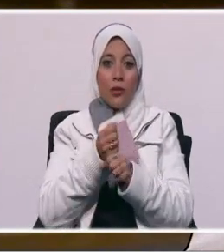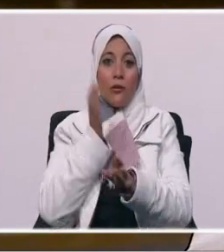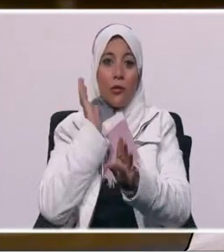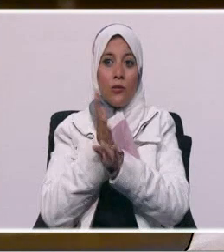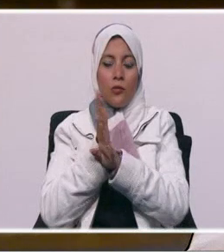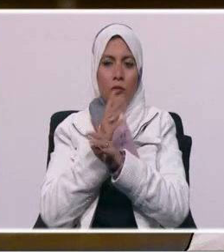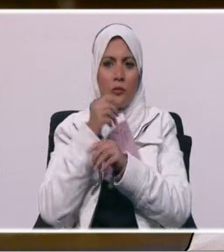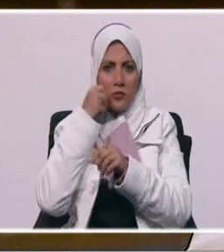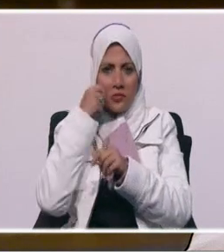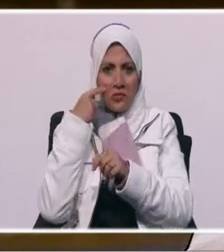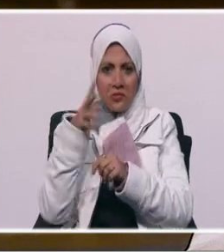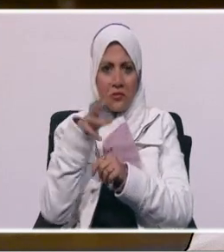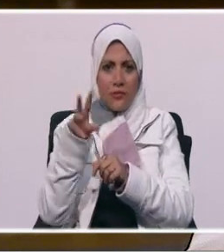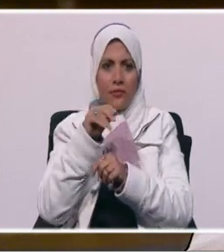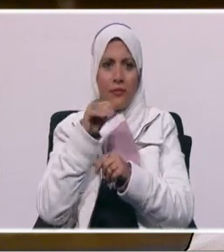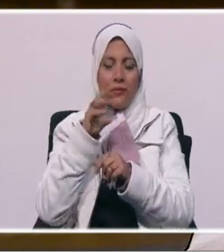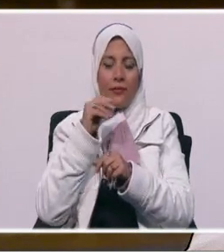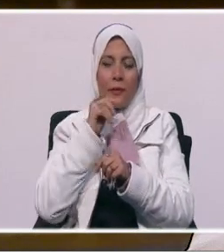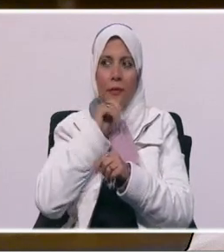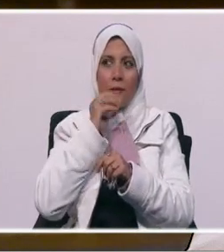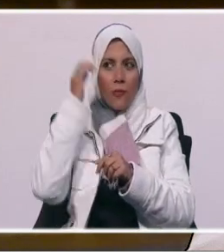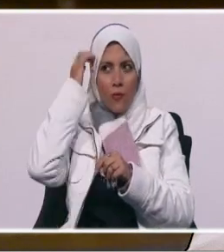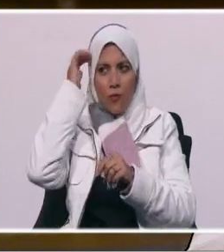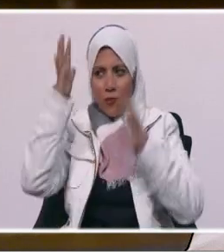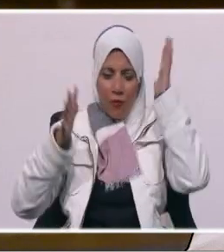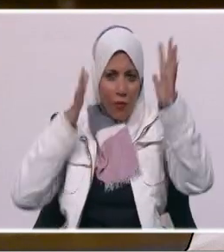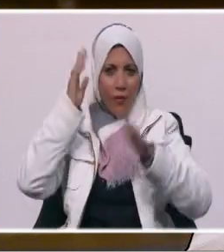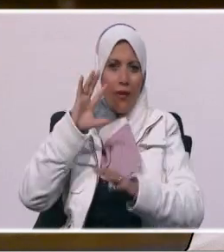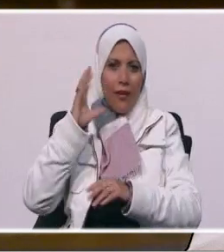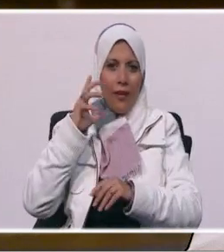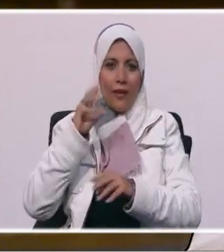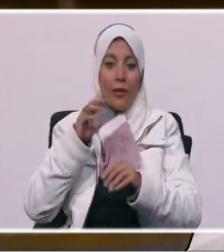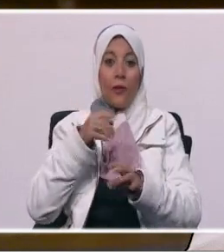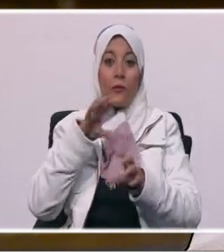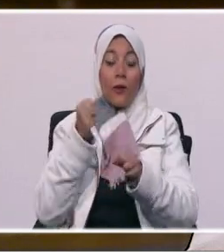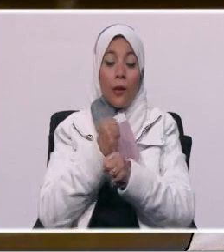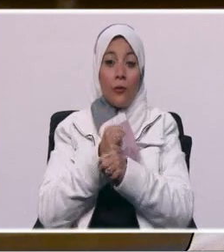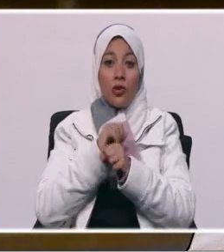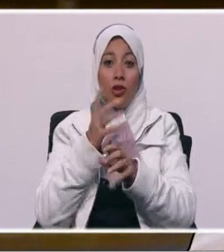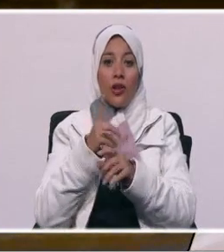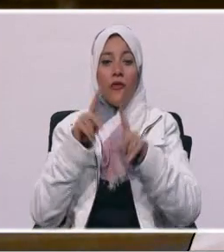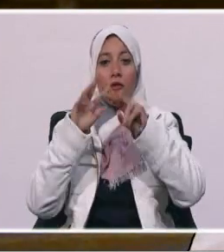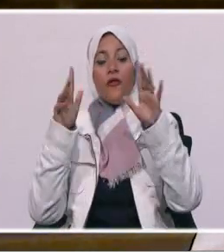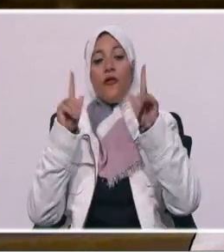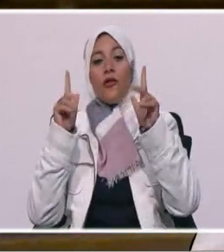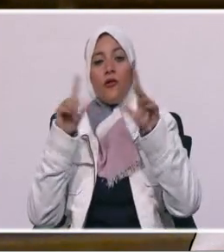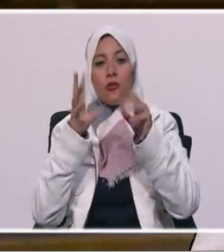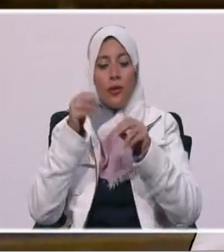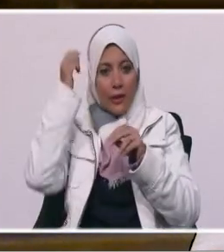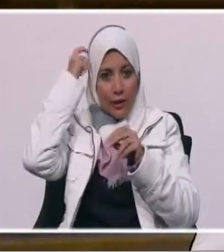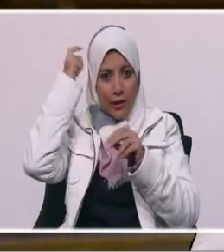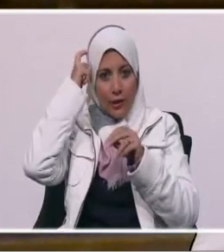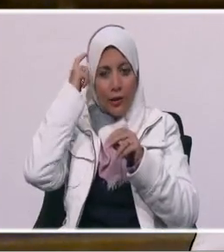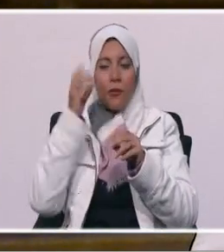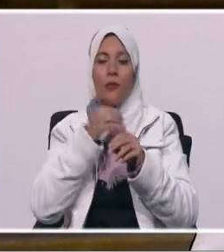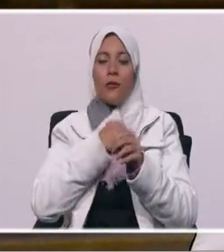بالنجاح، غزلت من جنونها عقلها وصنعت من الفن حلمها. عقلها بيحرس